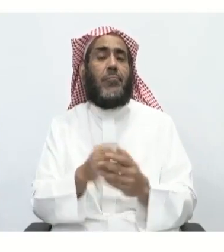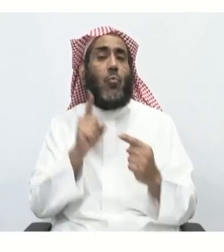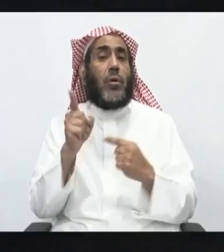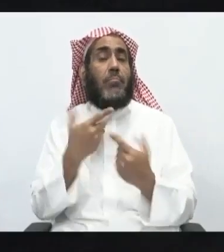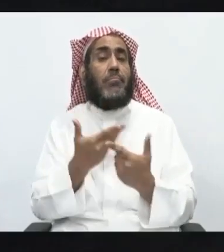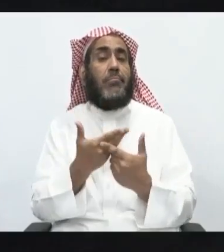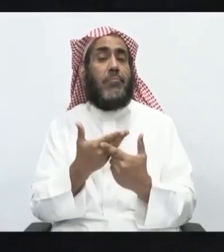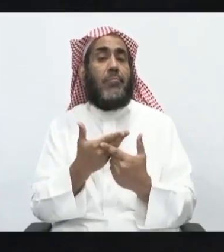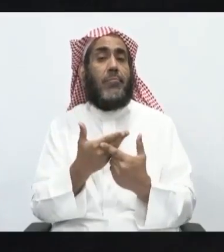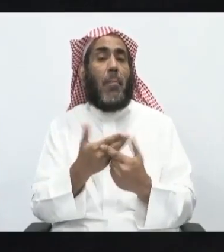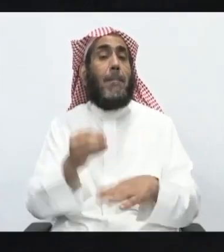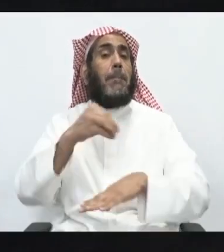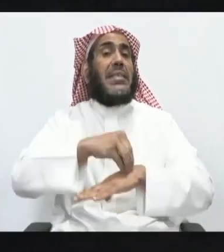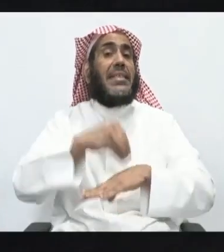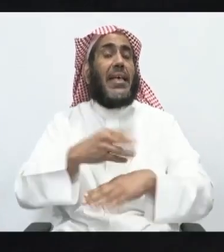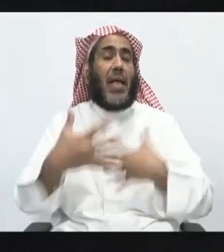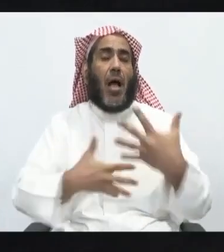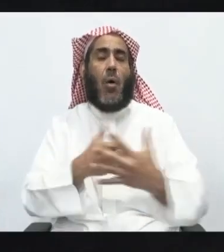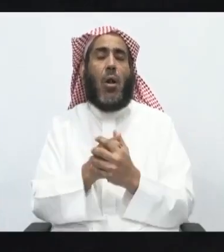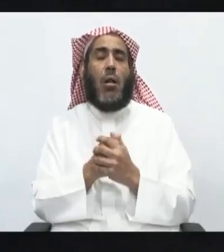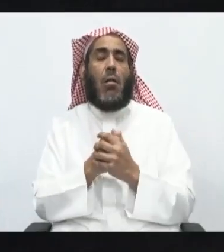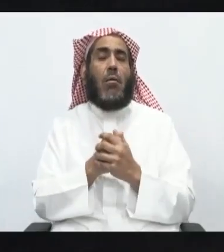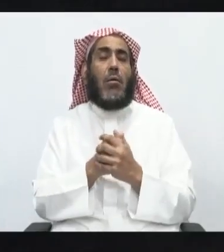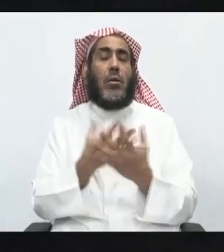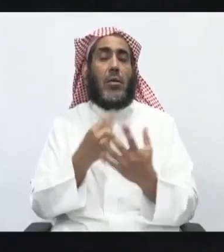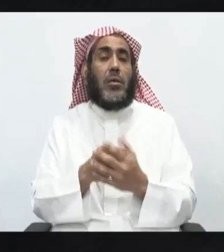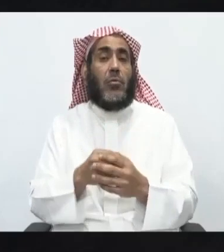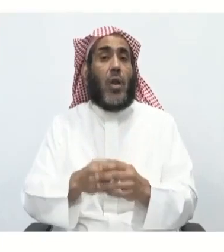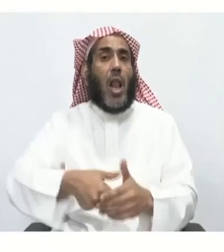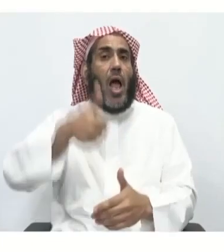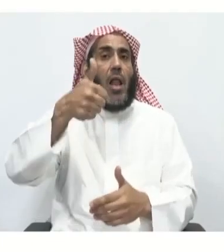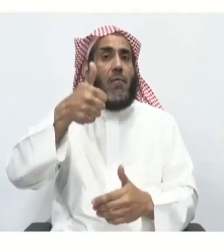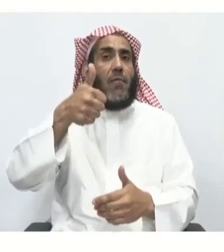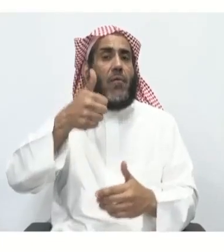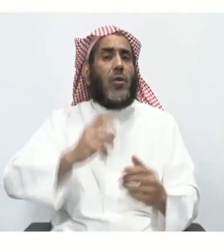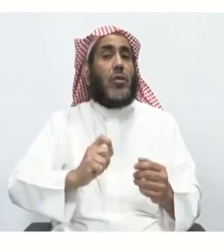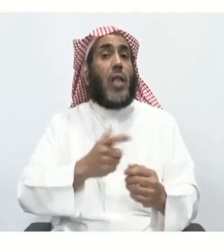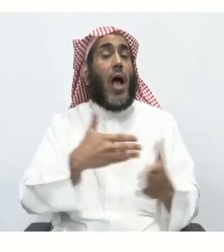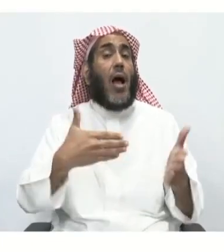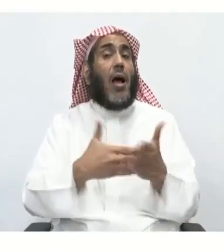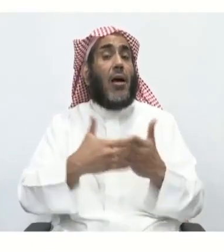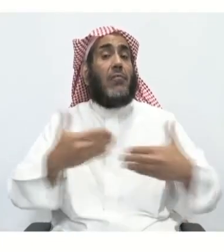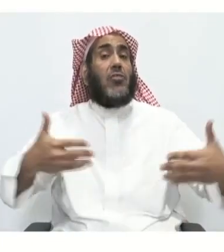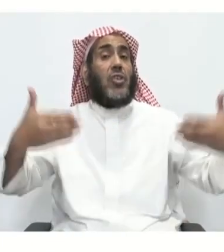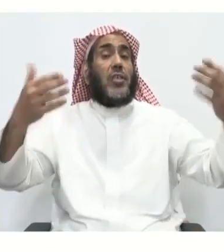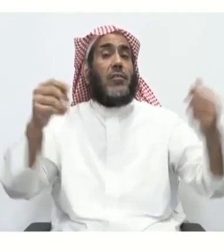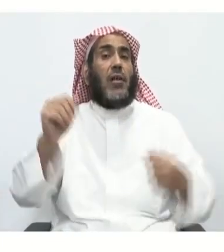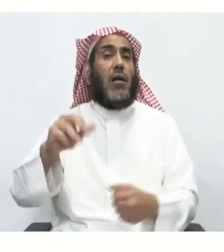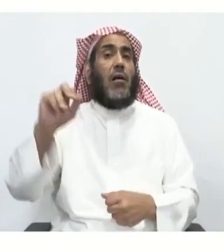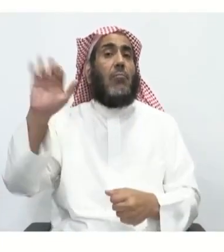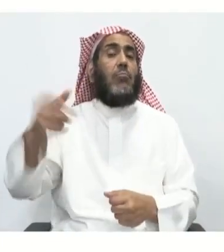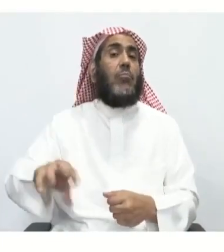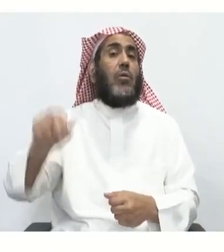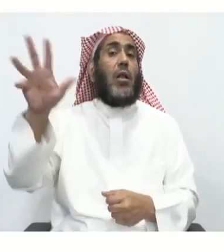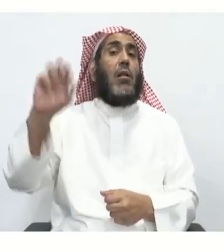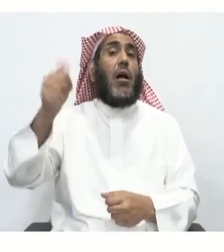هنا م الزياده جميل هنا الف الاطلاق على ان فيه ما يسوء